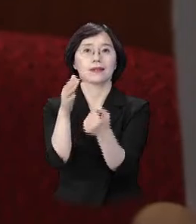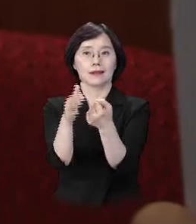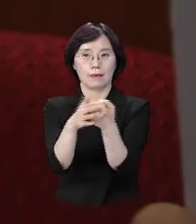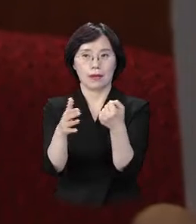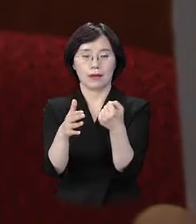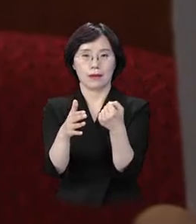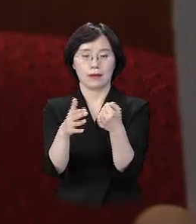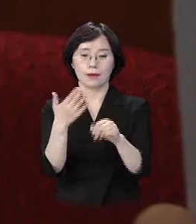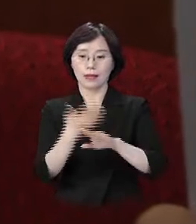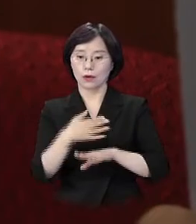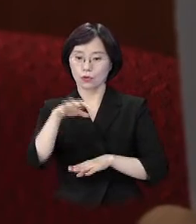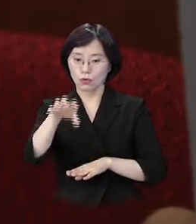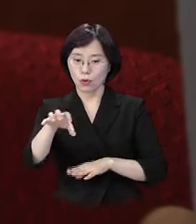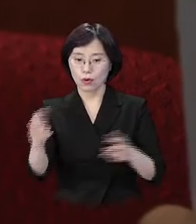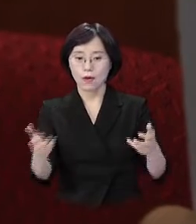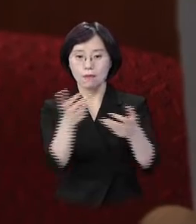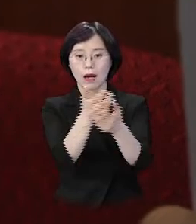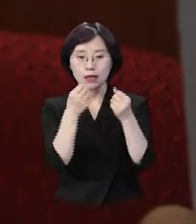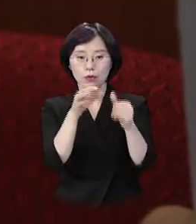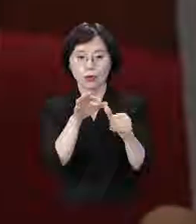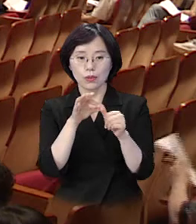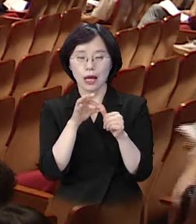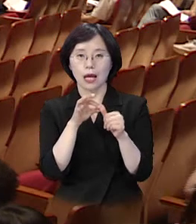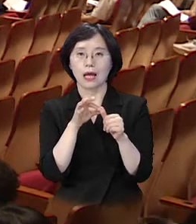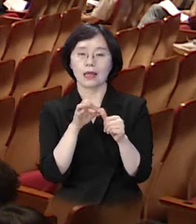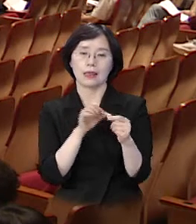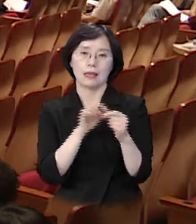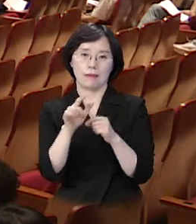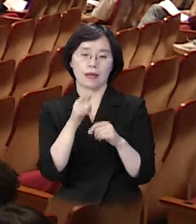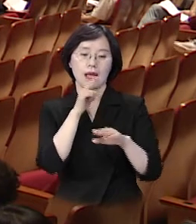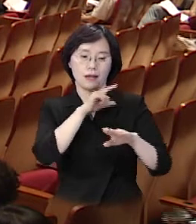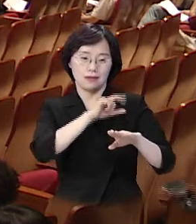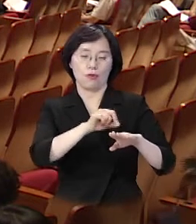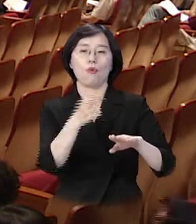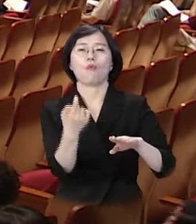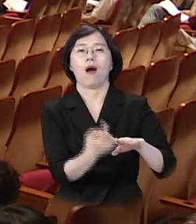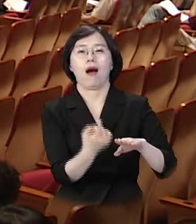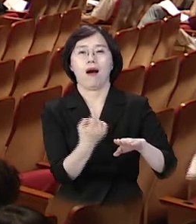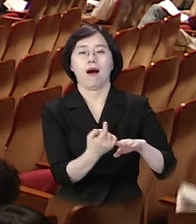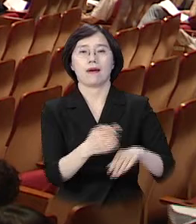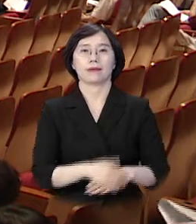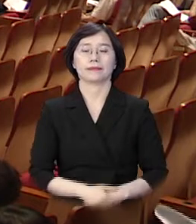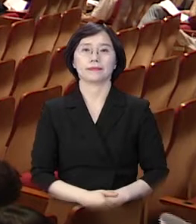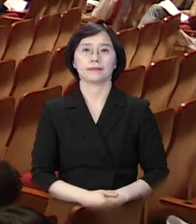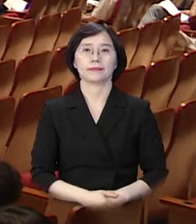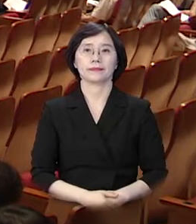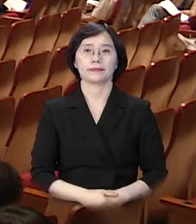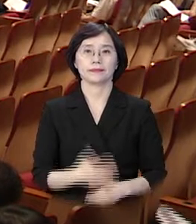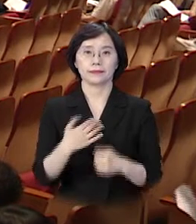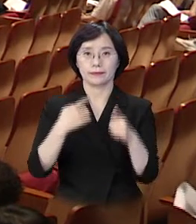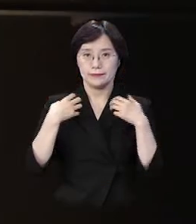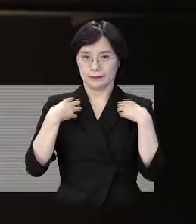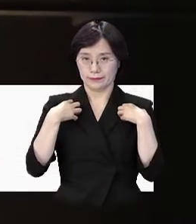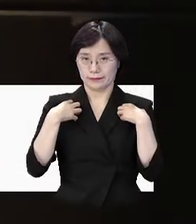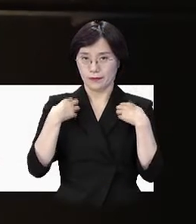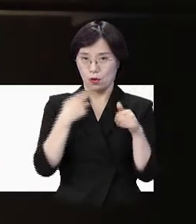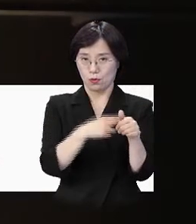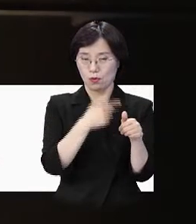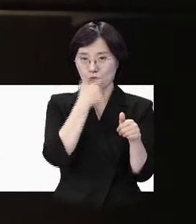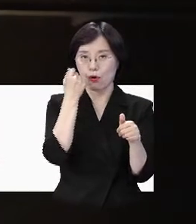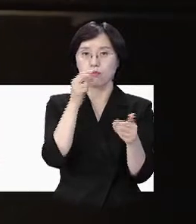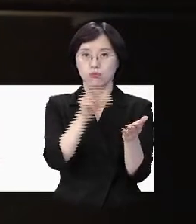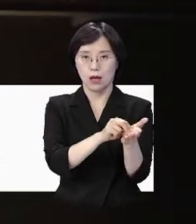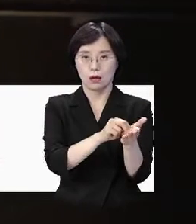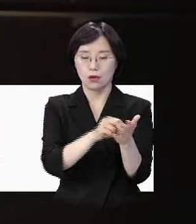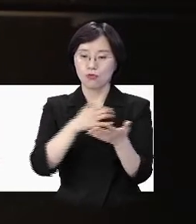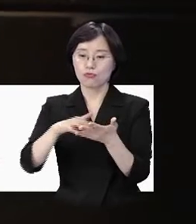이 때문에 다른 시도 전입과 신임교사 대부분이 대성군과 서구로 배치되는 실정입니다. 대구교육청은 교사 부족